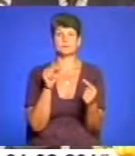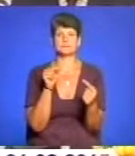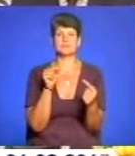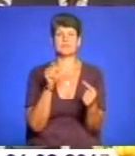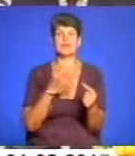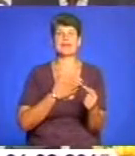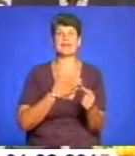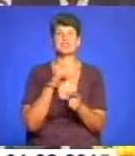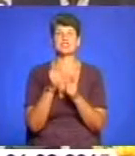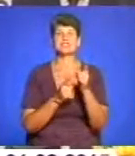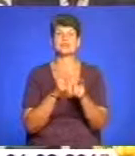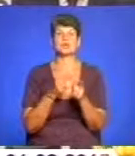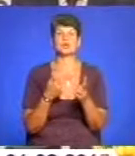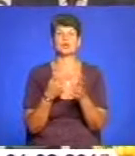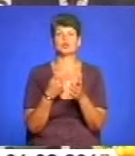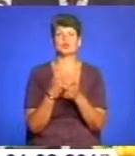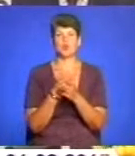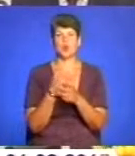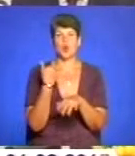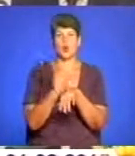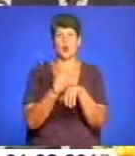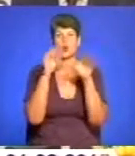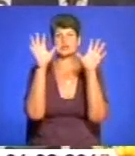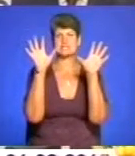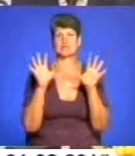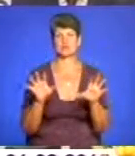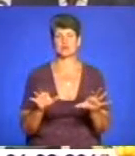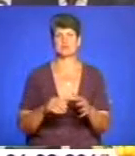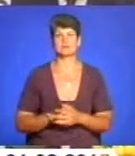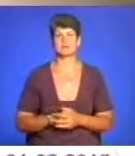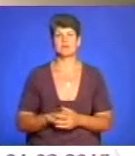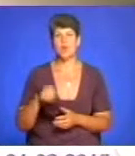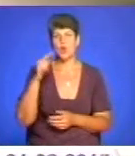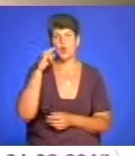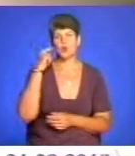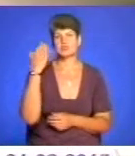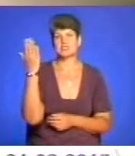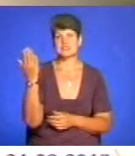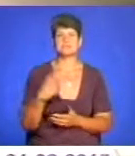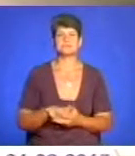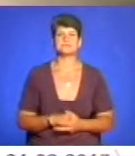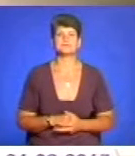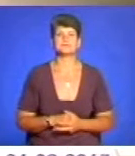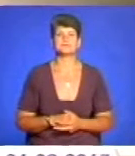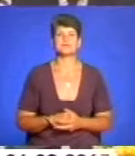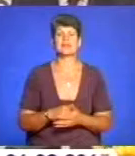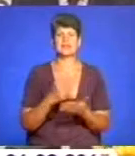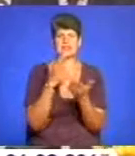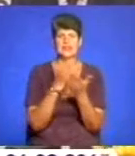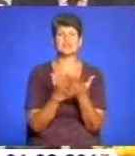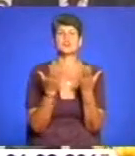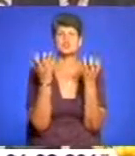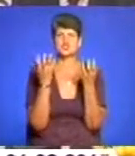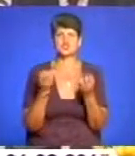наших змін до Конституції? Путін. Росія. Є ще декілька